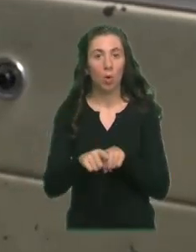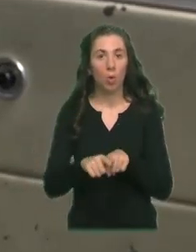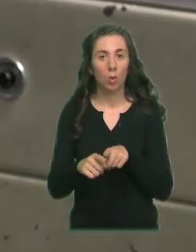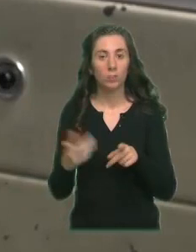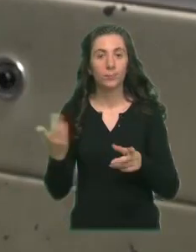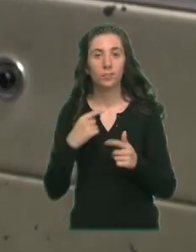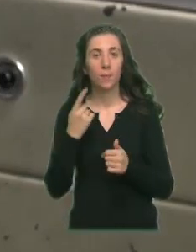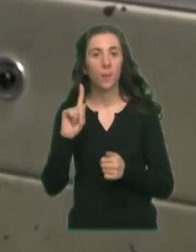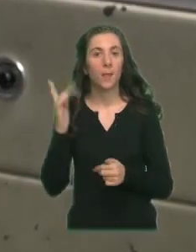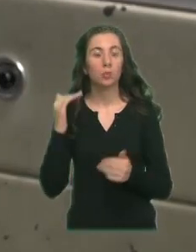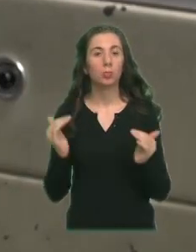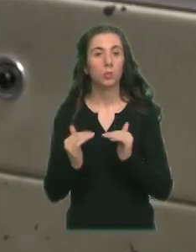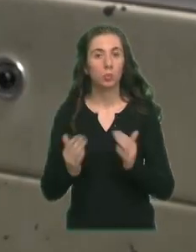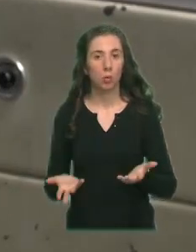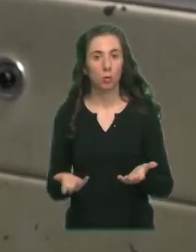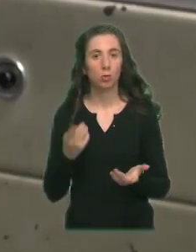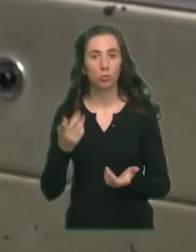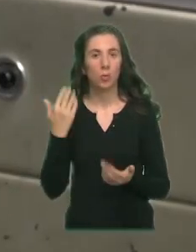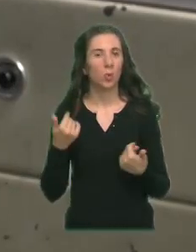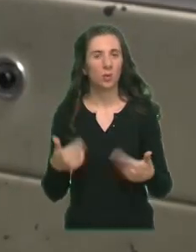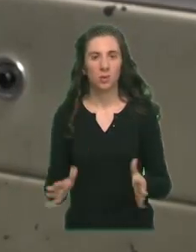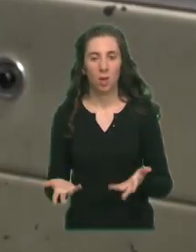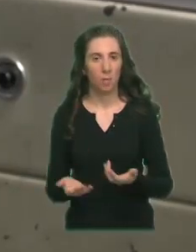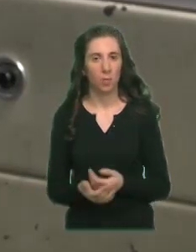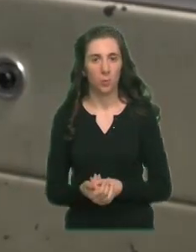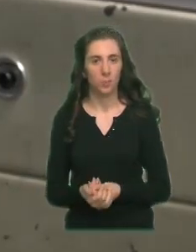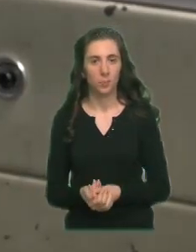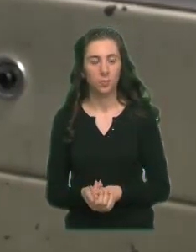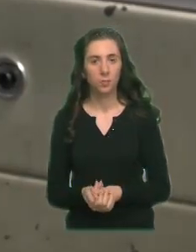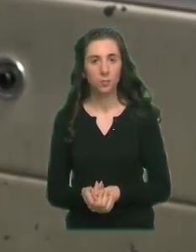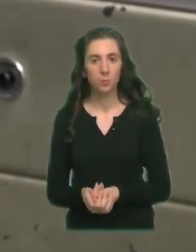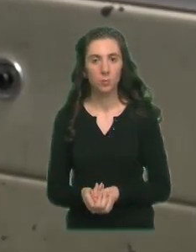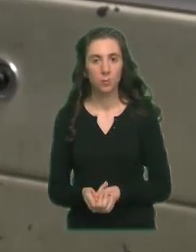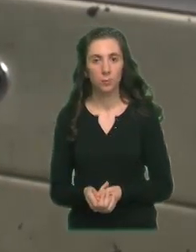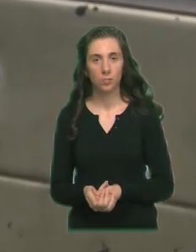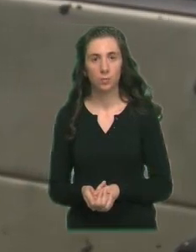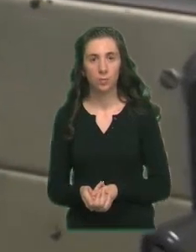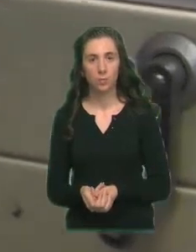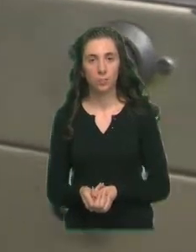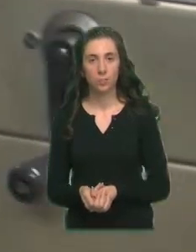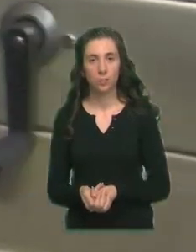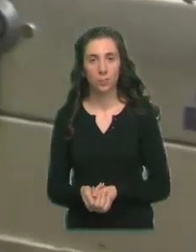roditelji, kako da veli, nisu bili složeni. I to je bilo slabost toga. Ne. Mm-hmm.